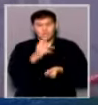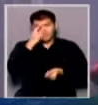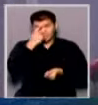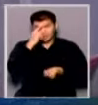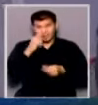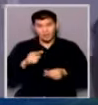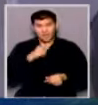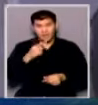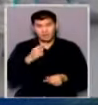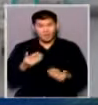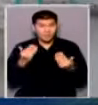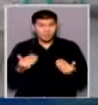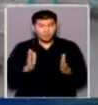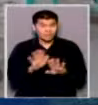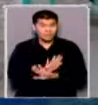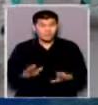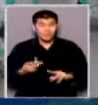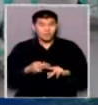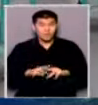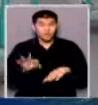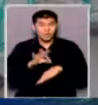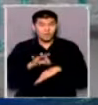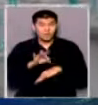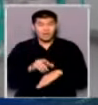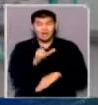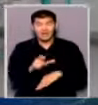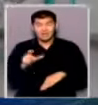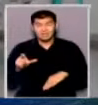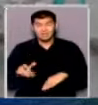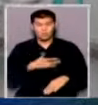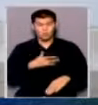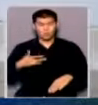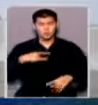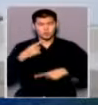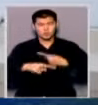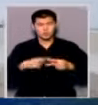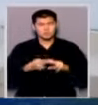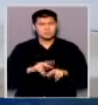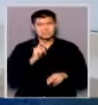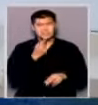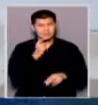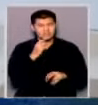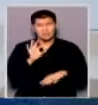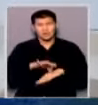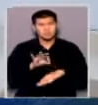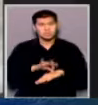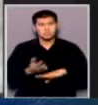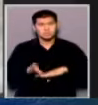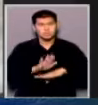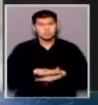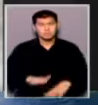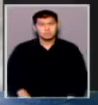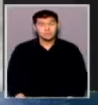осы дейді дәрігерлер. Бұл ғана емес, аталған диагноз қойылған науқастардың өкпесі күн санап, қабынып жатқаны көңілге ауыр.